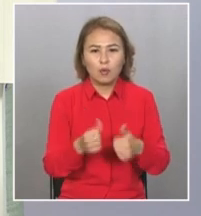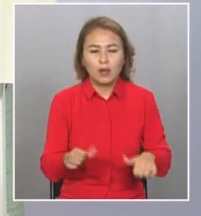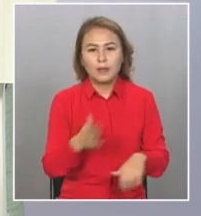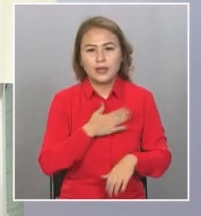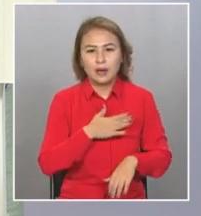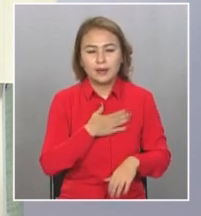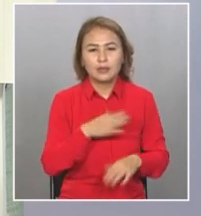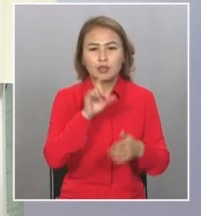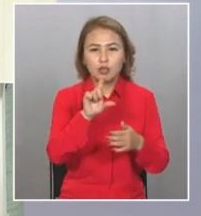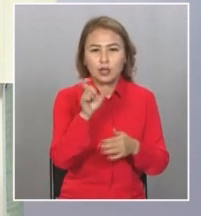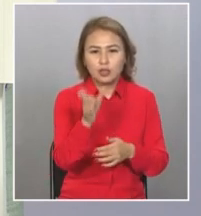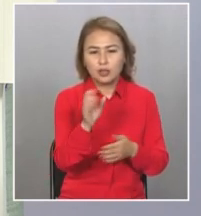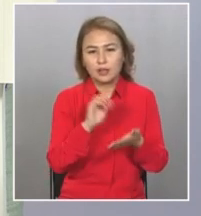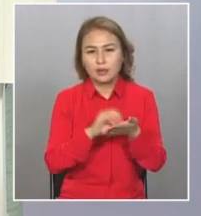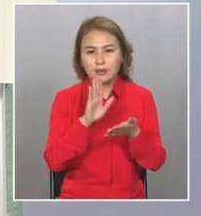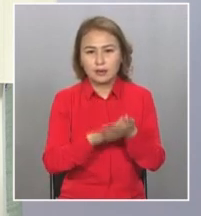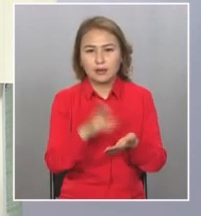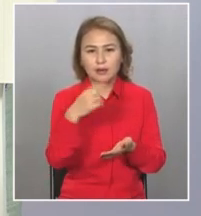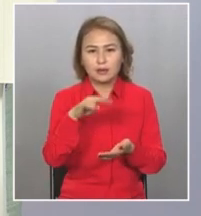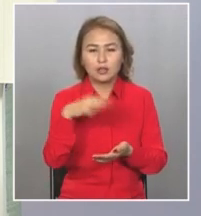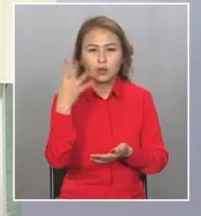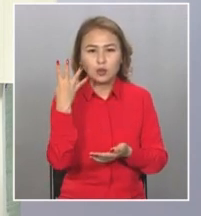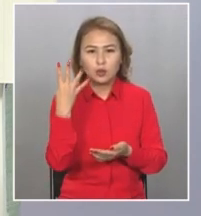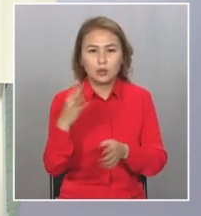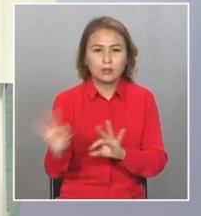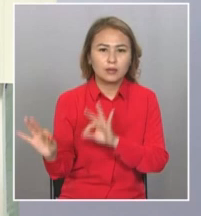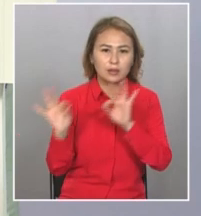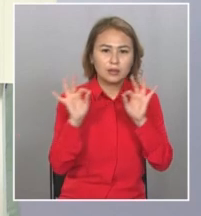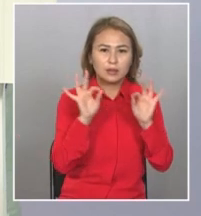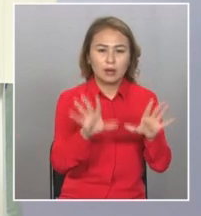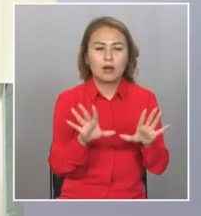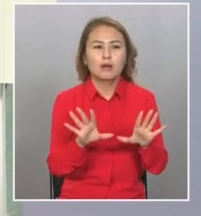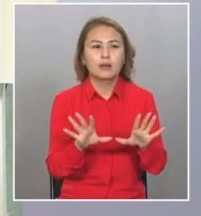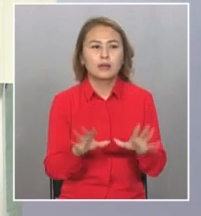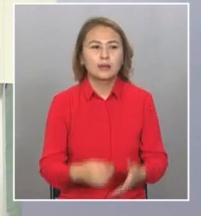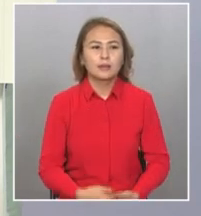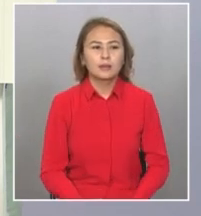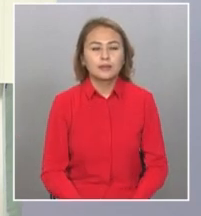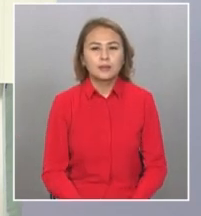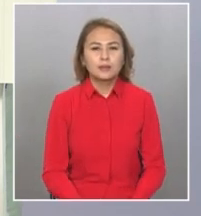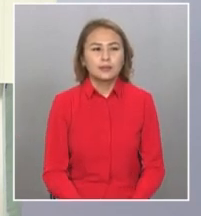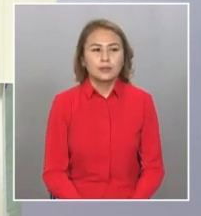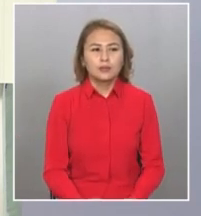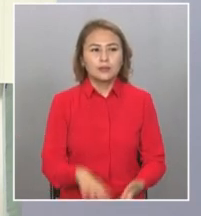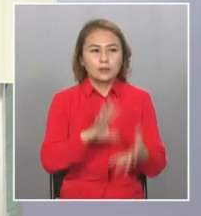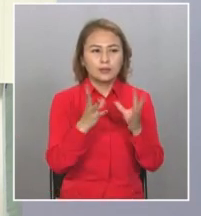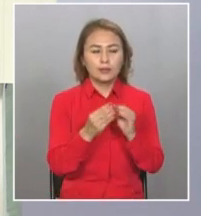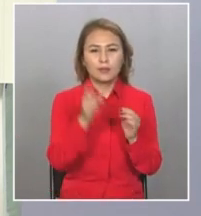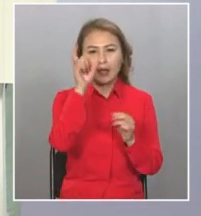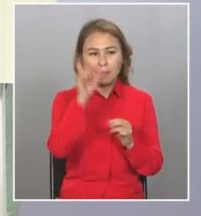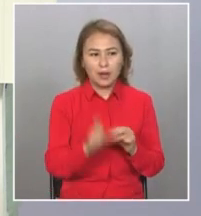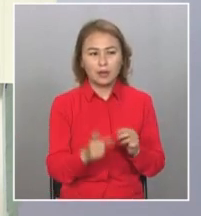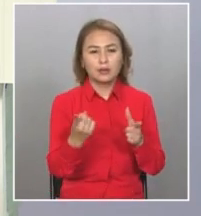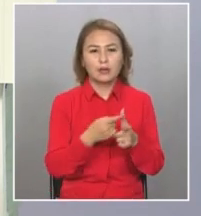формуламдағы яшыққа сілтеме, D4 яшығына сілтемеде абсолютті енгізем, яғни